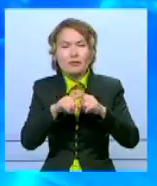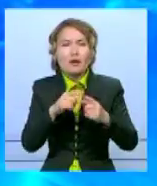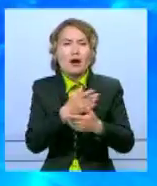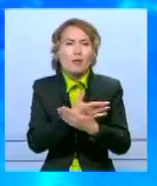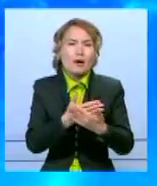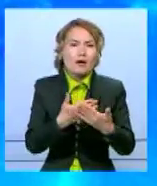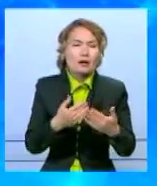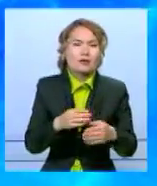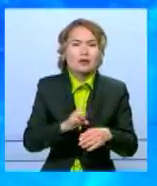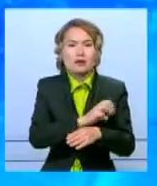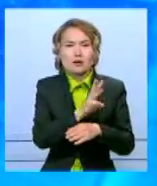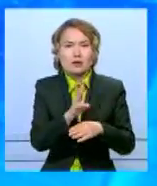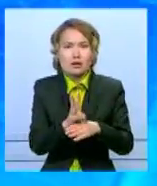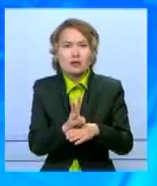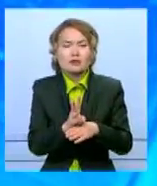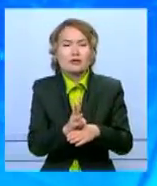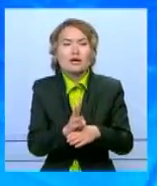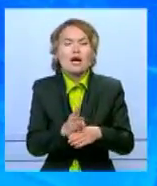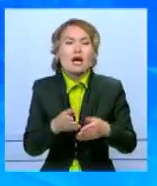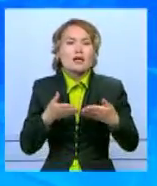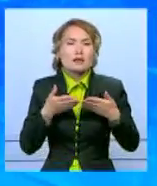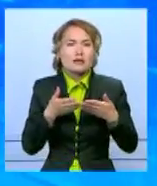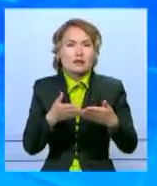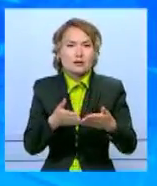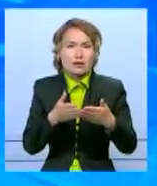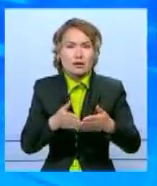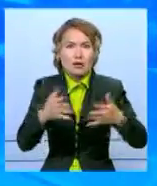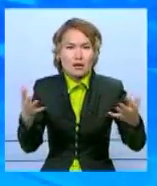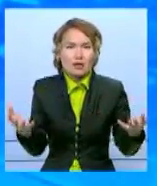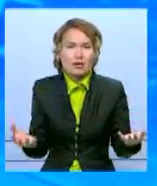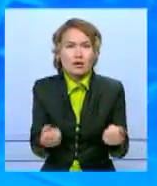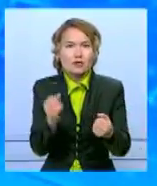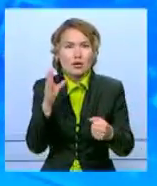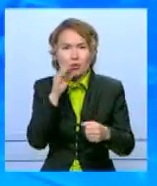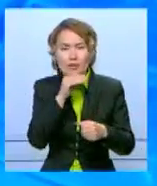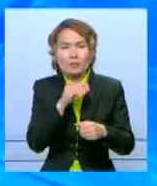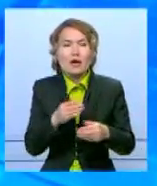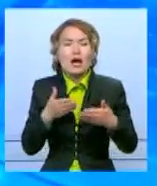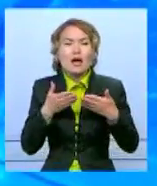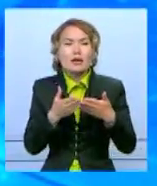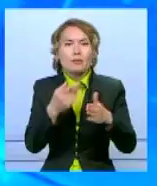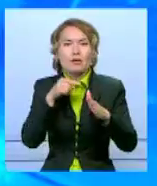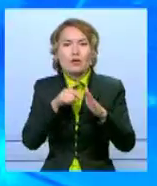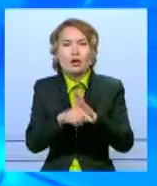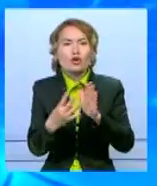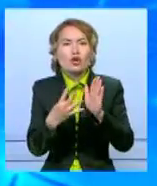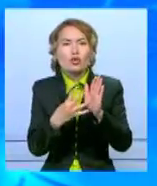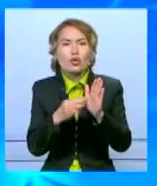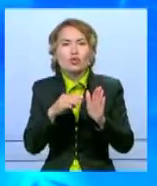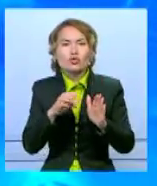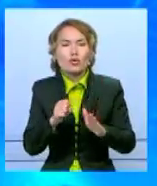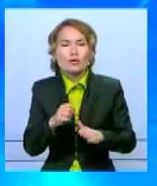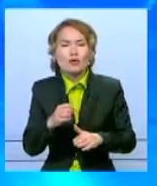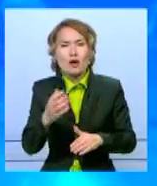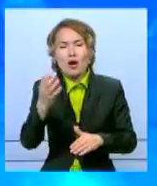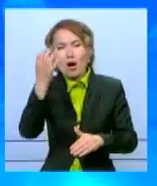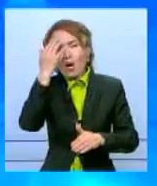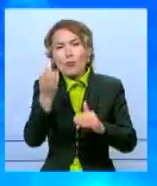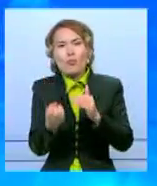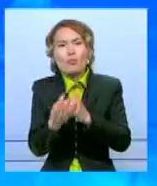және құралдармен қамтамасыз ету теңіз шекарашыларына жүктелді. Кеме бортында 900 тоннаға жуық мұнай қалдықтары